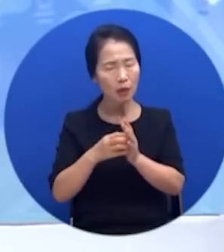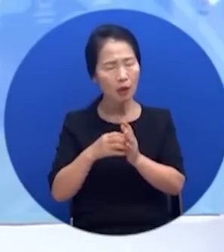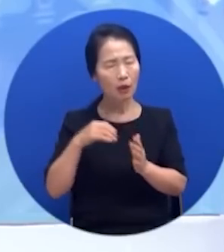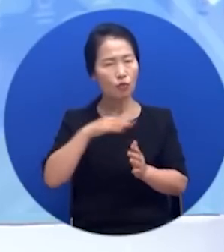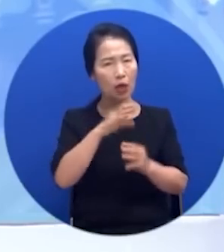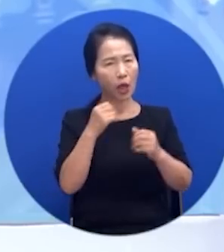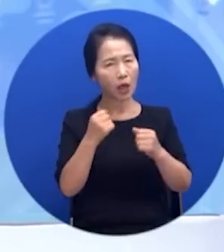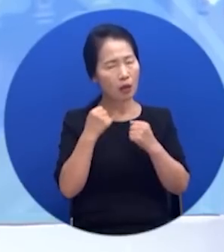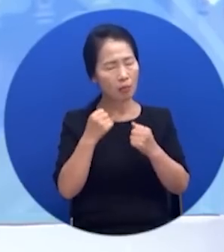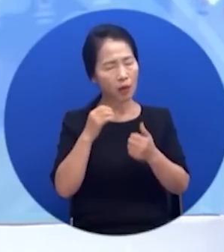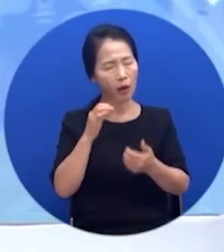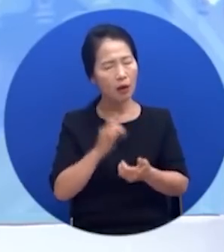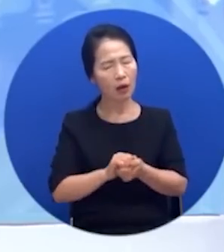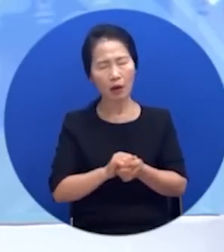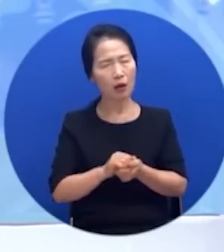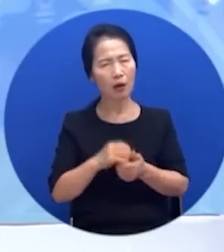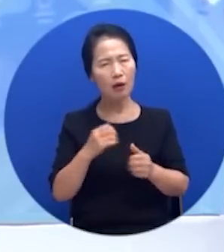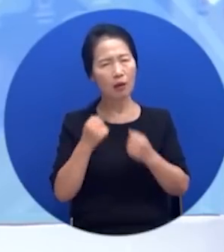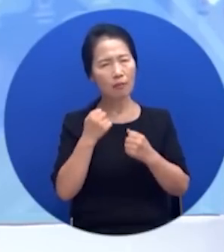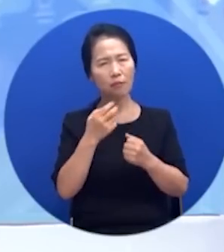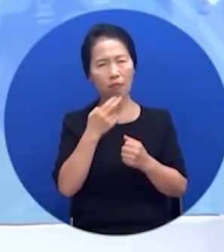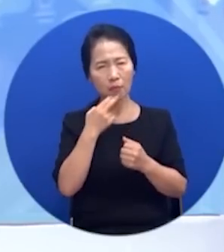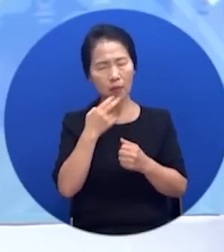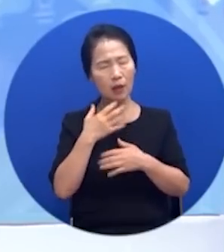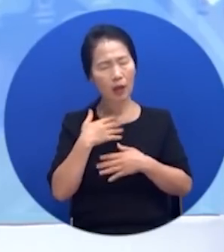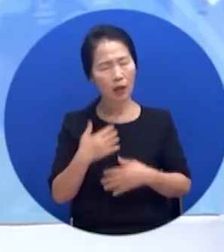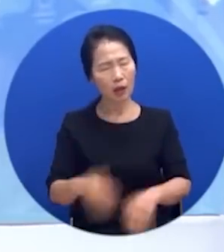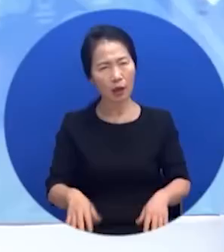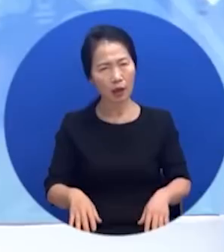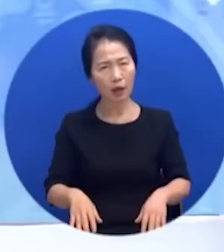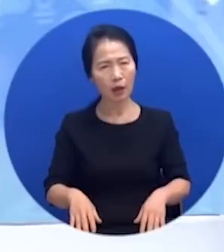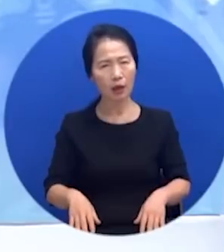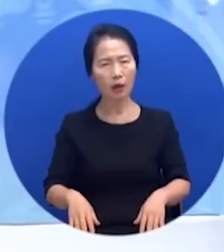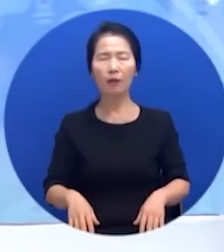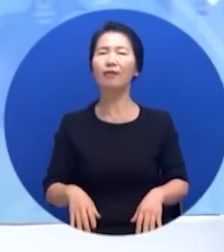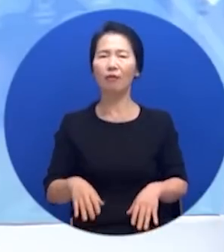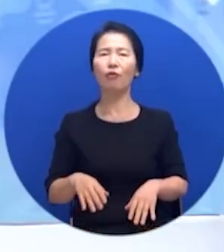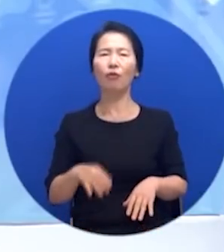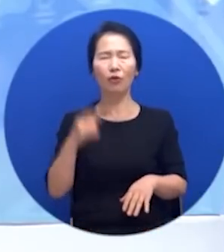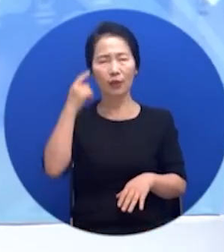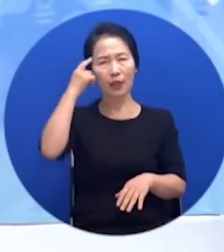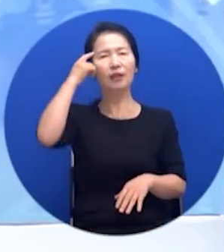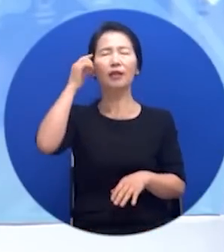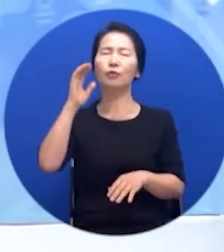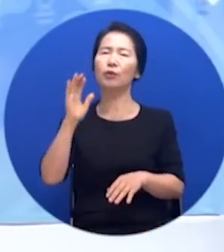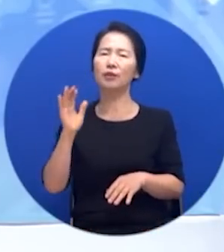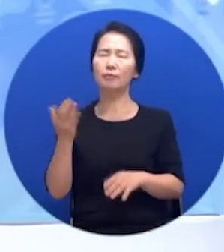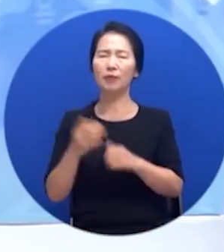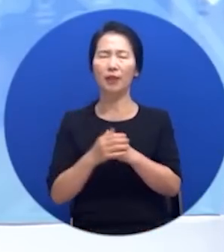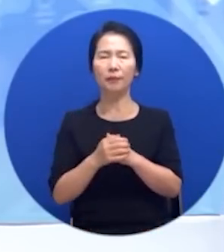없는 연약하고 무능한 존재임을 깨닫게 되었습니다.